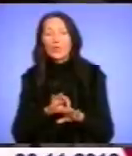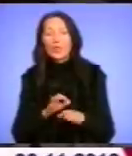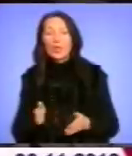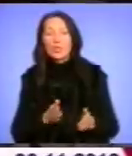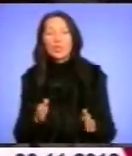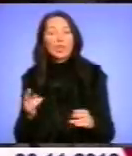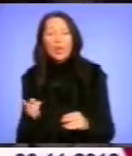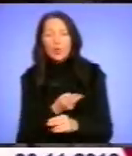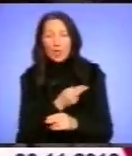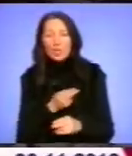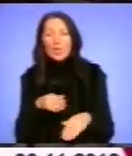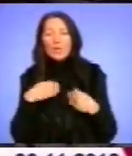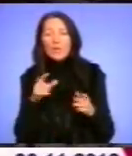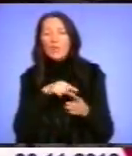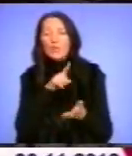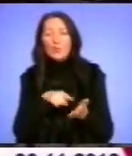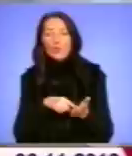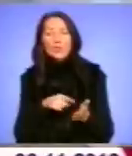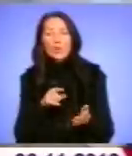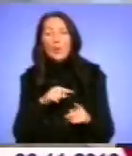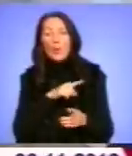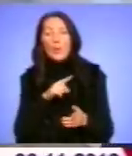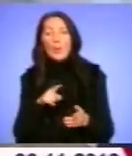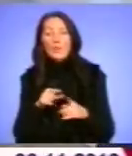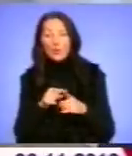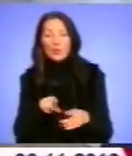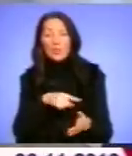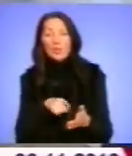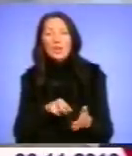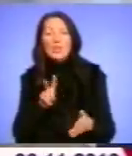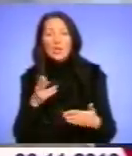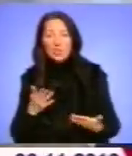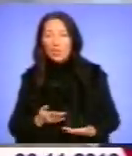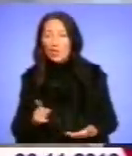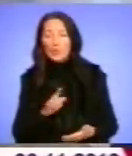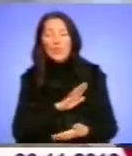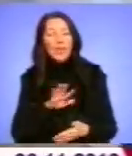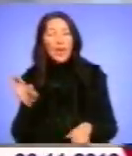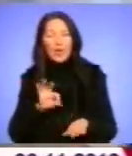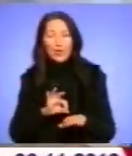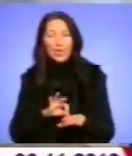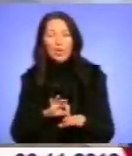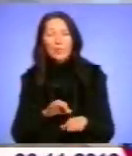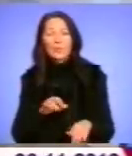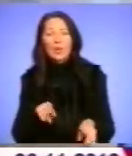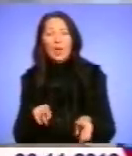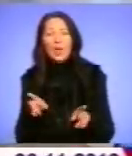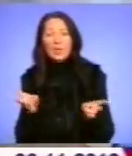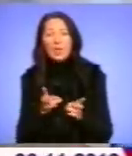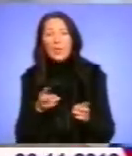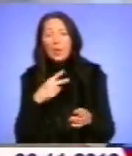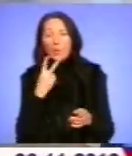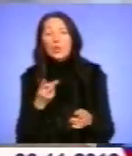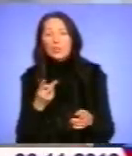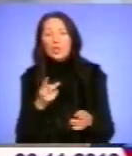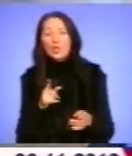відповіді на запитання, а як жити, щоб не захворіти. В цій акції зосереджені такі якості, як і як саме показати, що